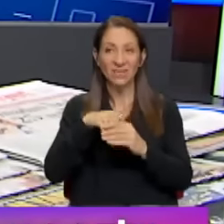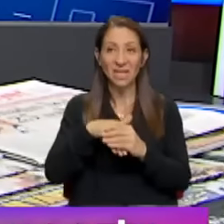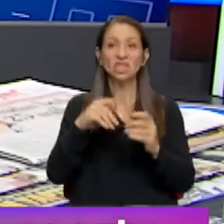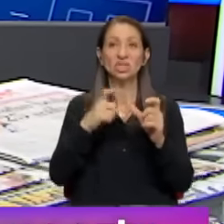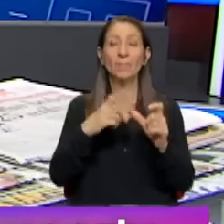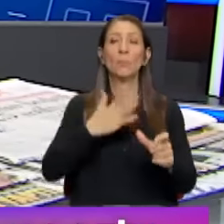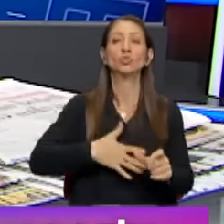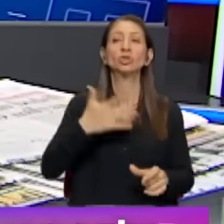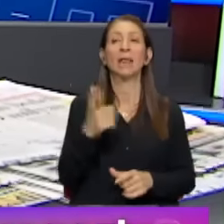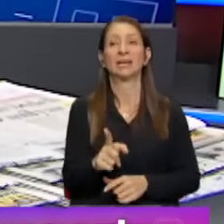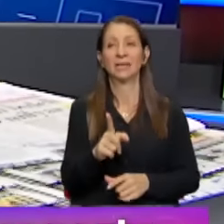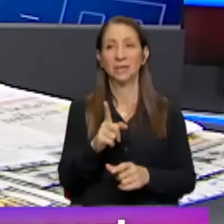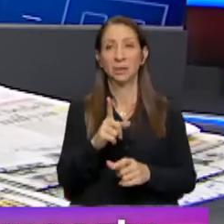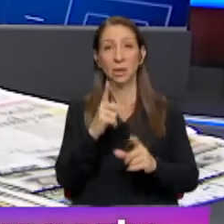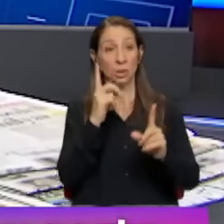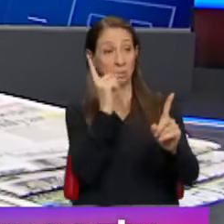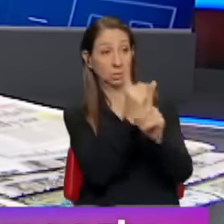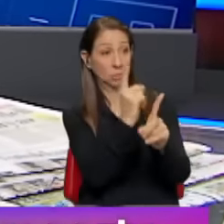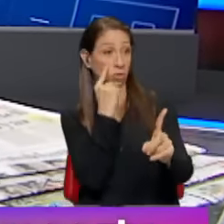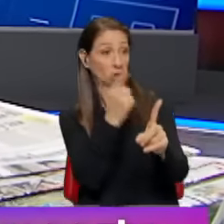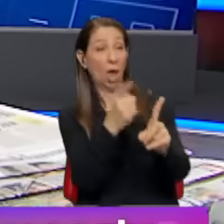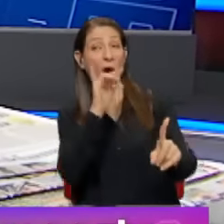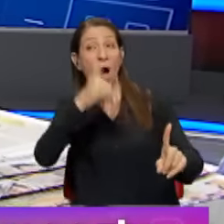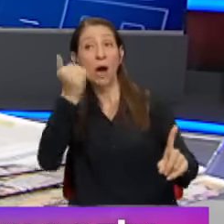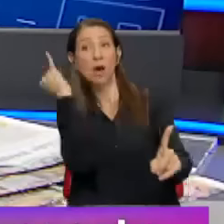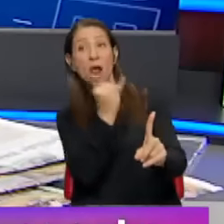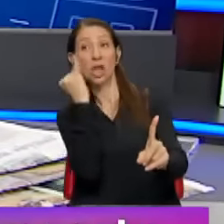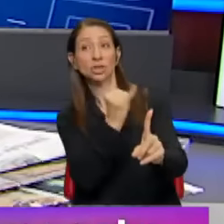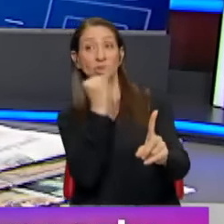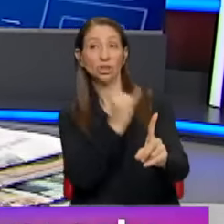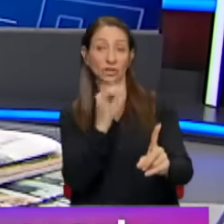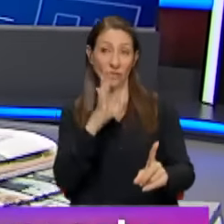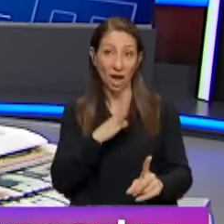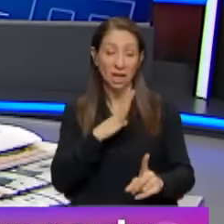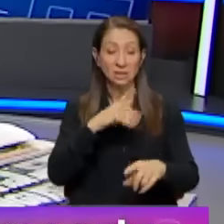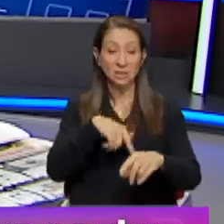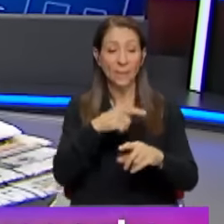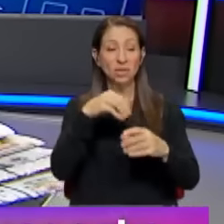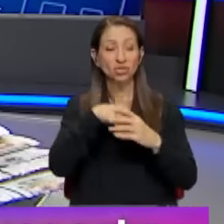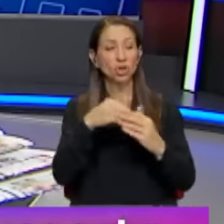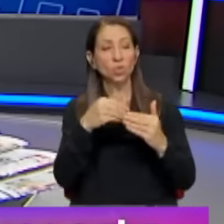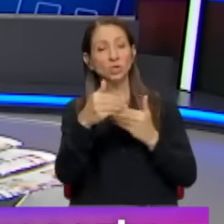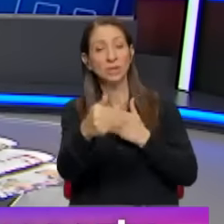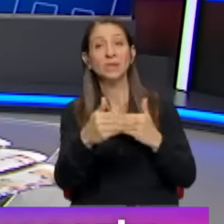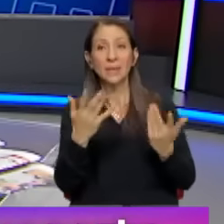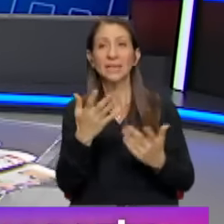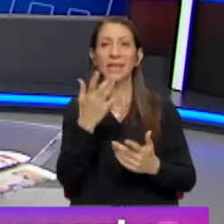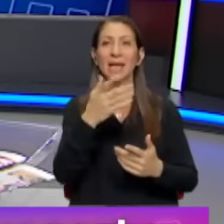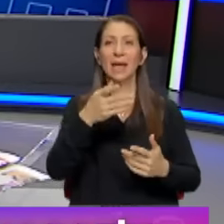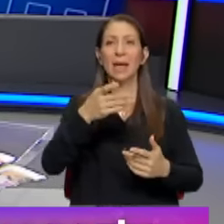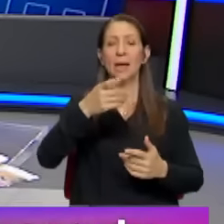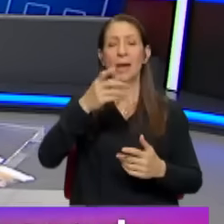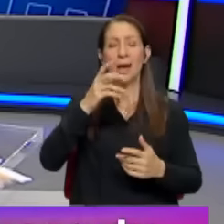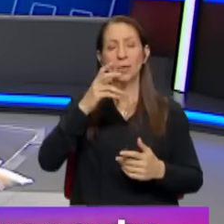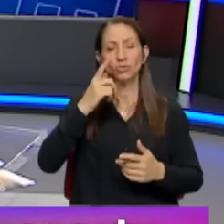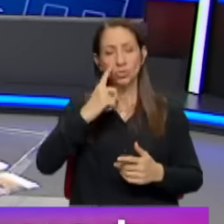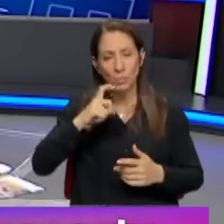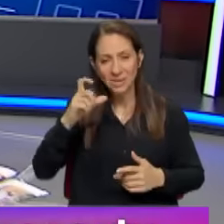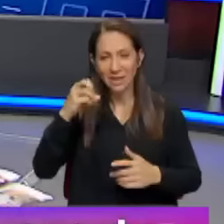Bursalı'ya yönelik sert eleştiriler var. AK Parti'den böyle zaman içinde uzaklaşmış ama yine de kendisini reisçi ya da AK Partili